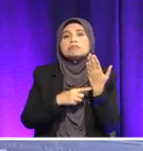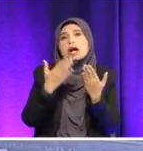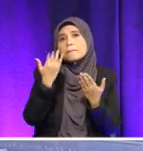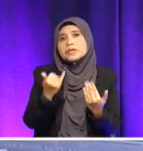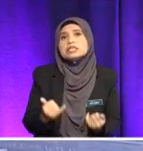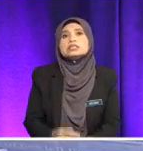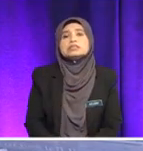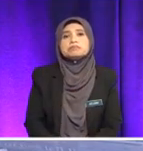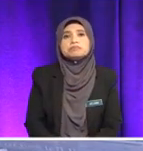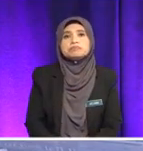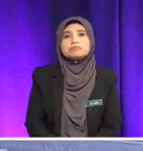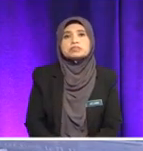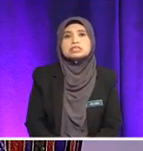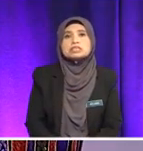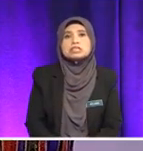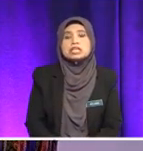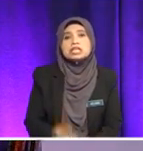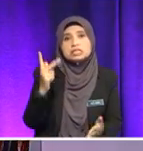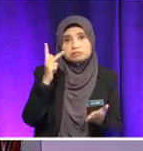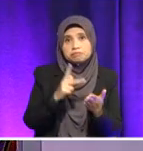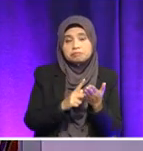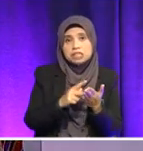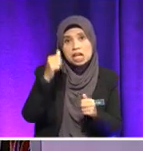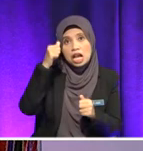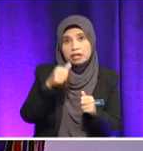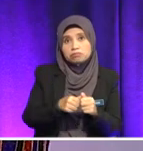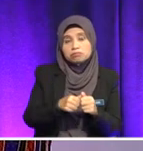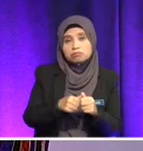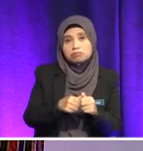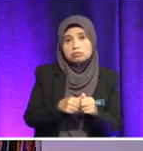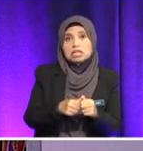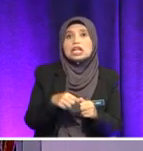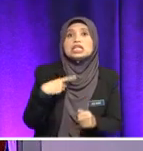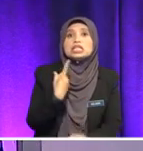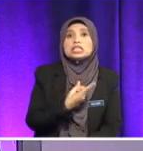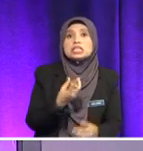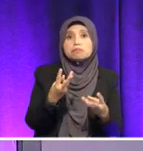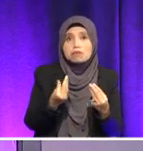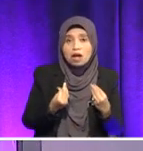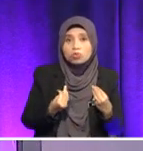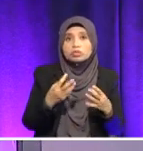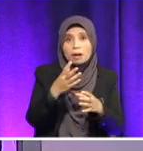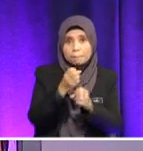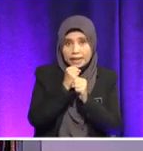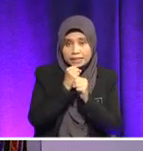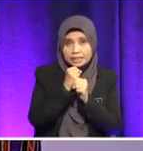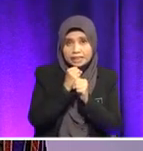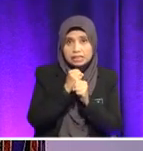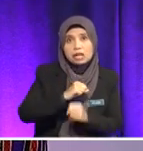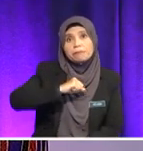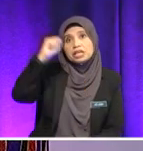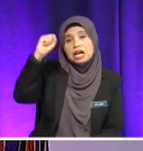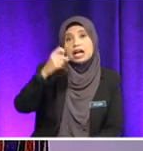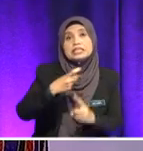sebelum kita tahu reaksi Ini sebabnya mudah kita tidak memperoleh kemerdekaan dari